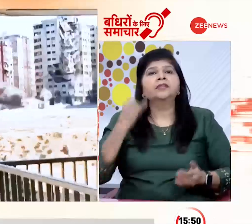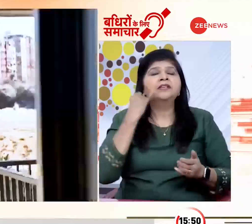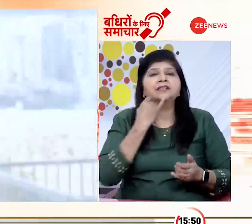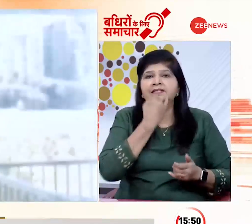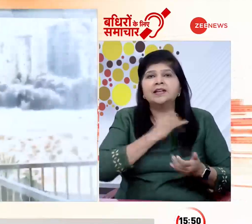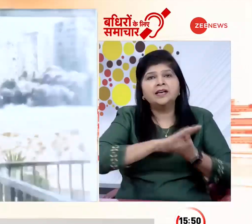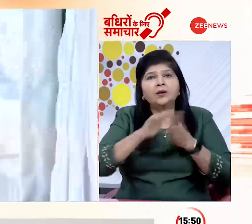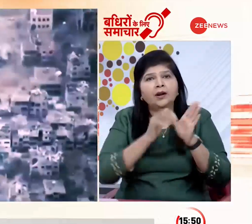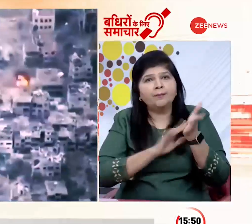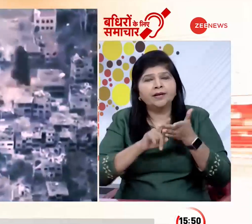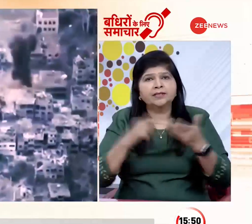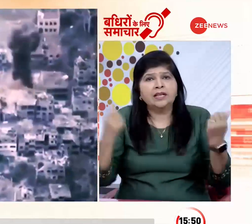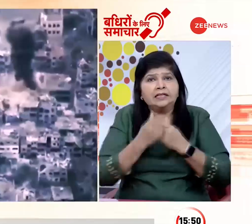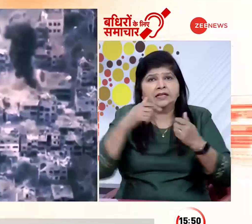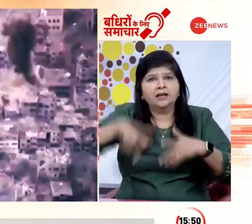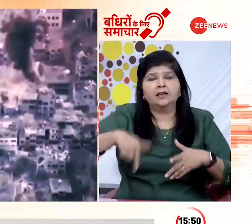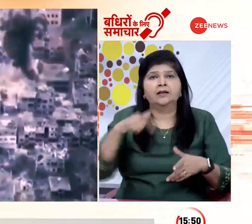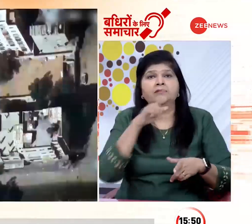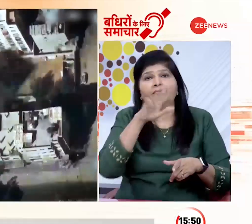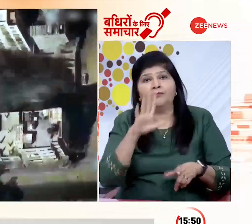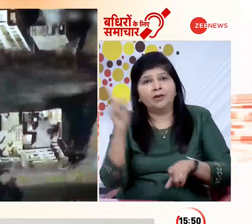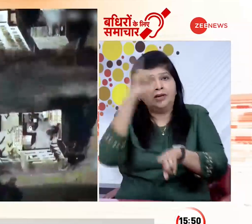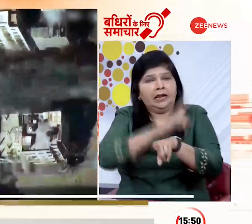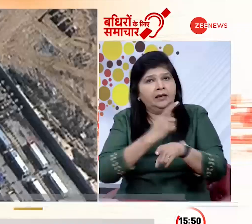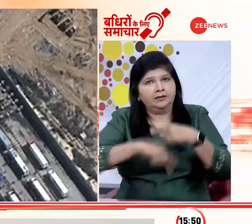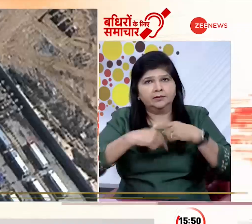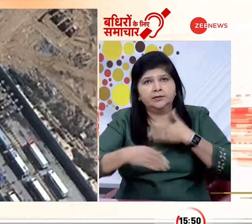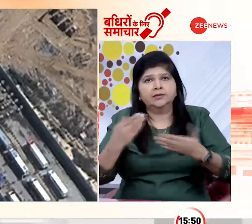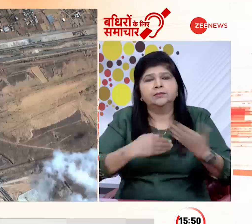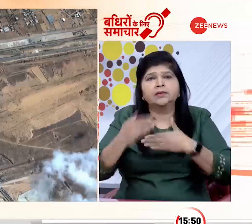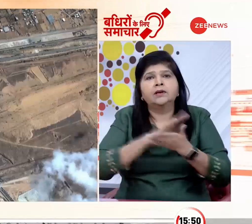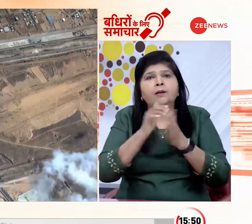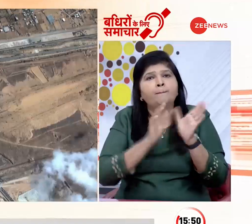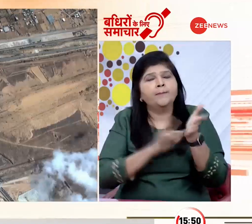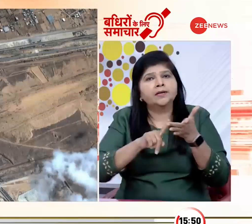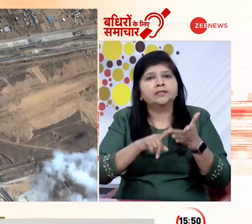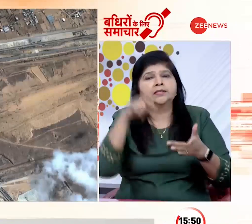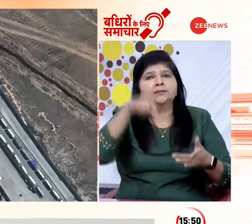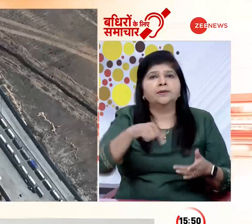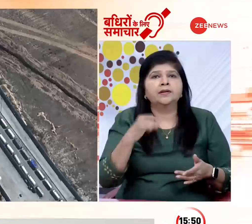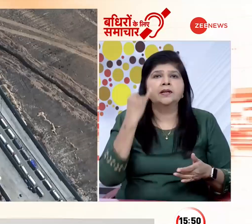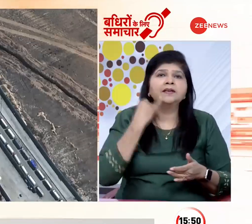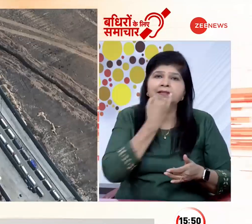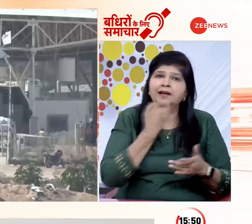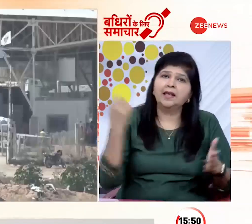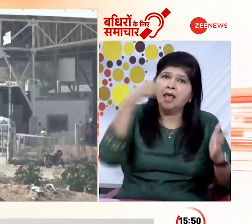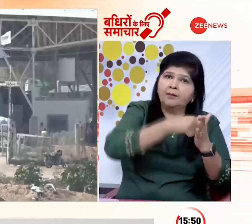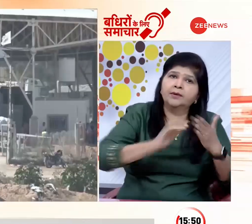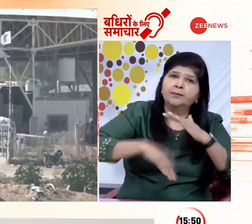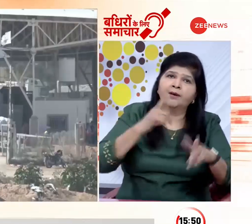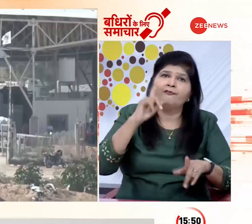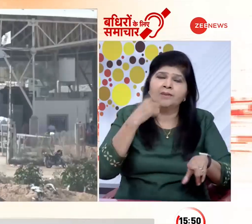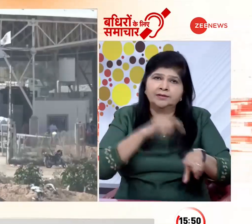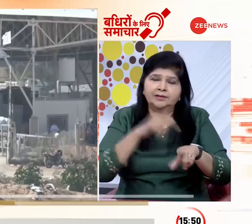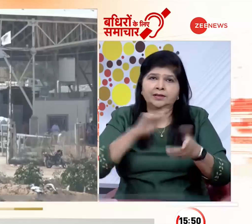इसराइल और हमास की जंग का आज 15वां दिन है। इस बीच हमास के इसराइल पर हमले के बाद